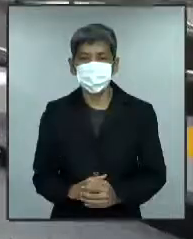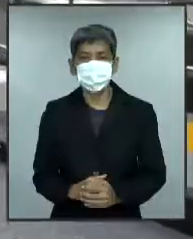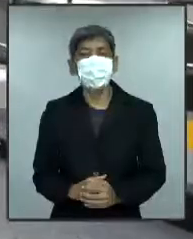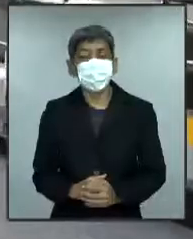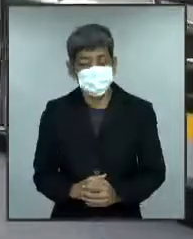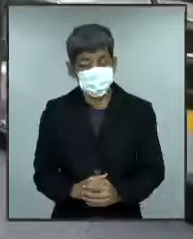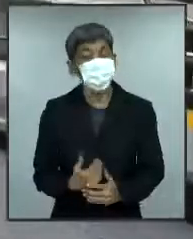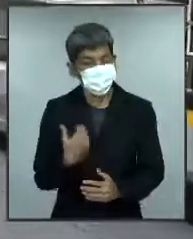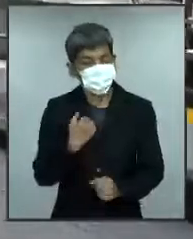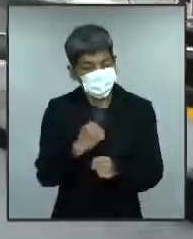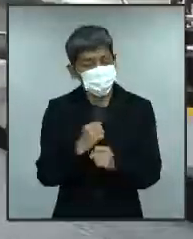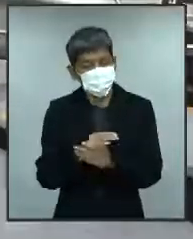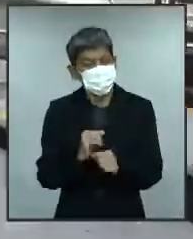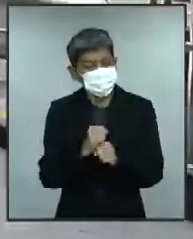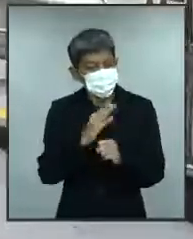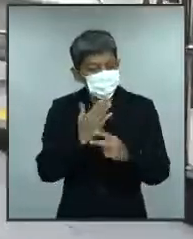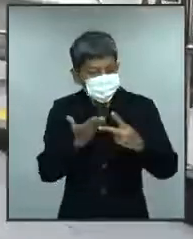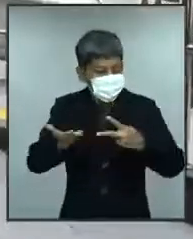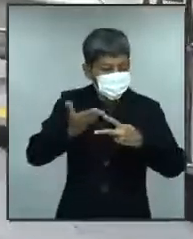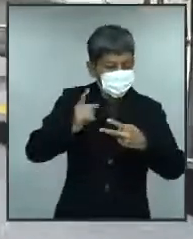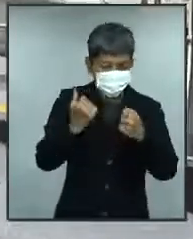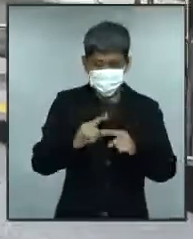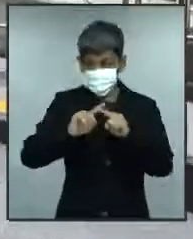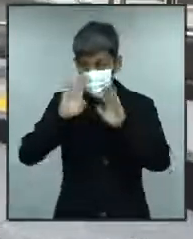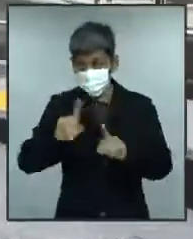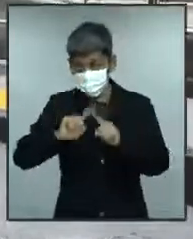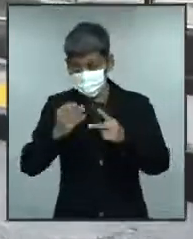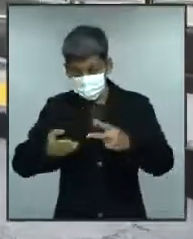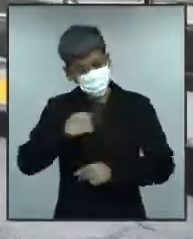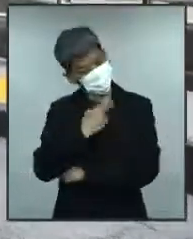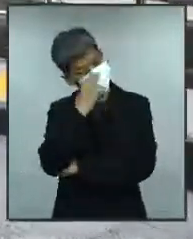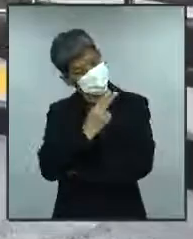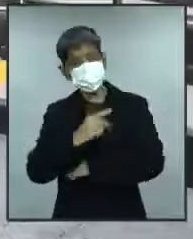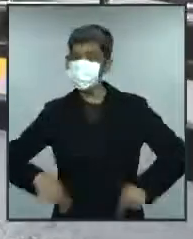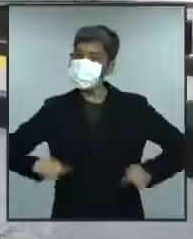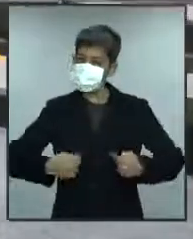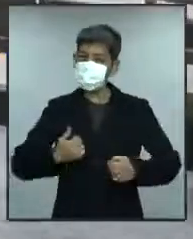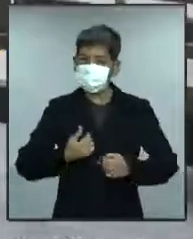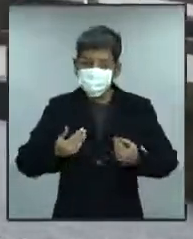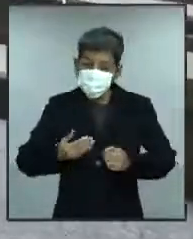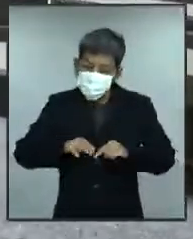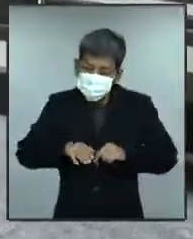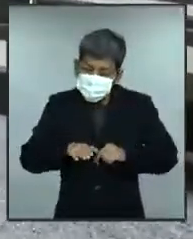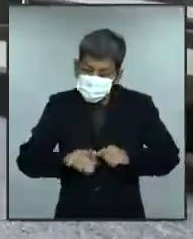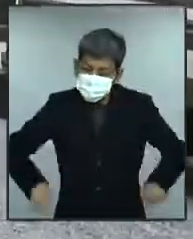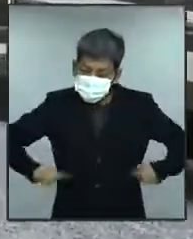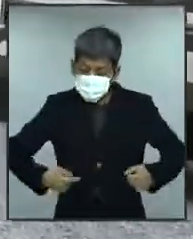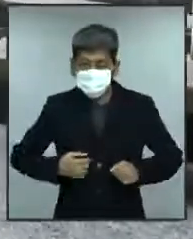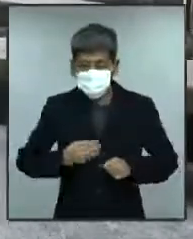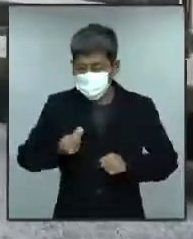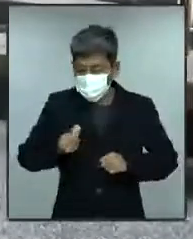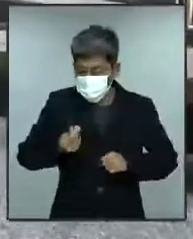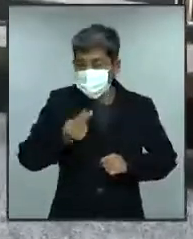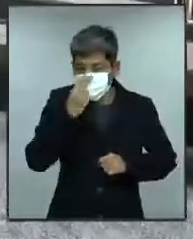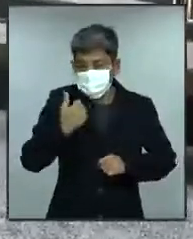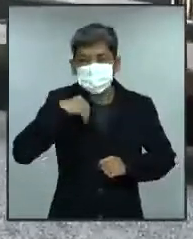ก็อาจจะยังต้องมีการปรับปรุงในเวอร์ชันที่2เพราะนี่เพิ่งเป็นเวอร์ชันที่1ผมนั่งดูก็ในเรื่องความเร็วอะไรอย่างนี้ก็อาจจะต้องมีการปรับปรุ